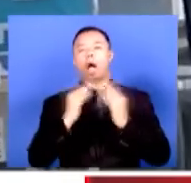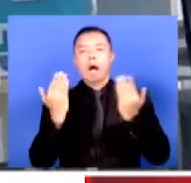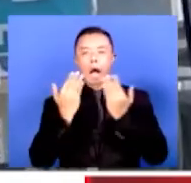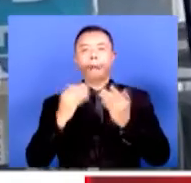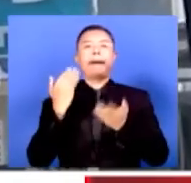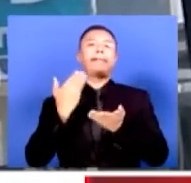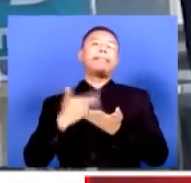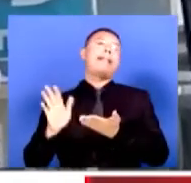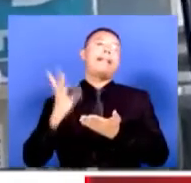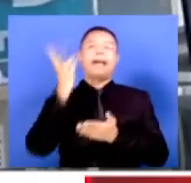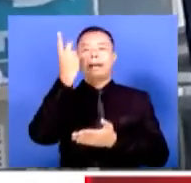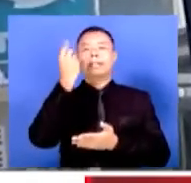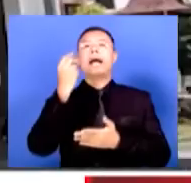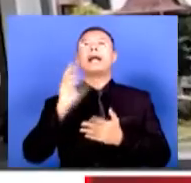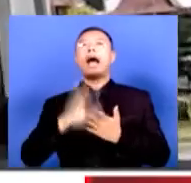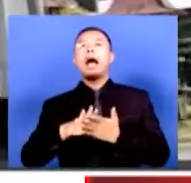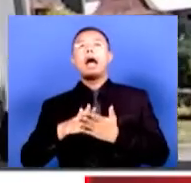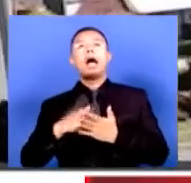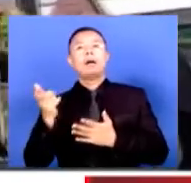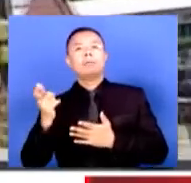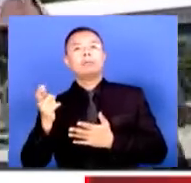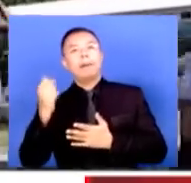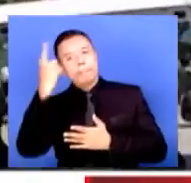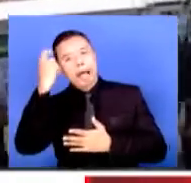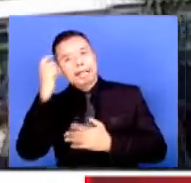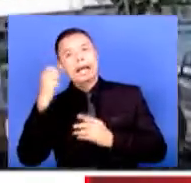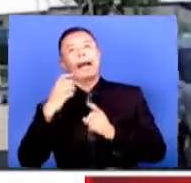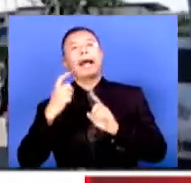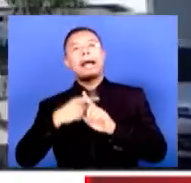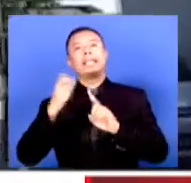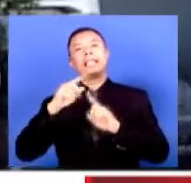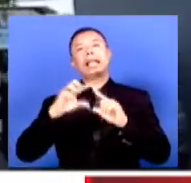rencana ekstrakurikuler baru tersebut.